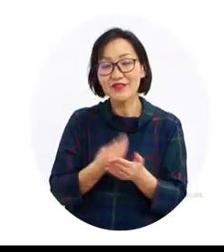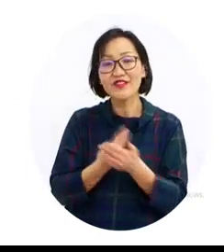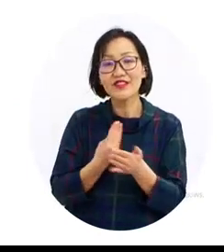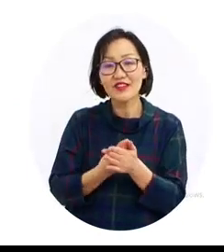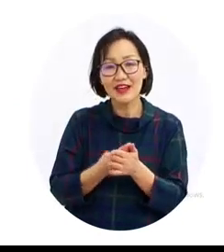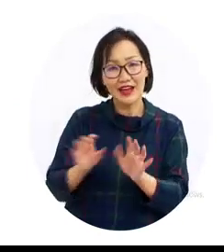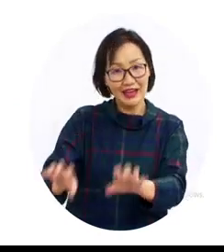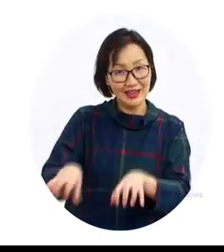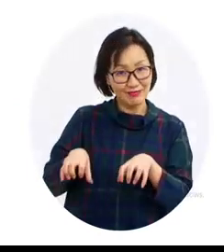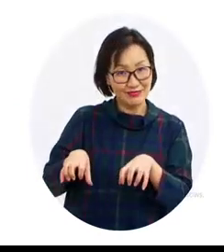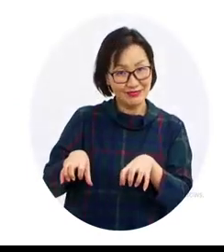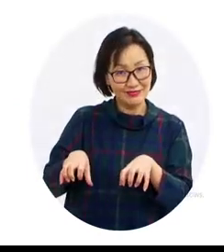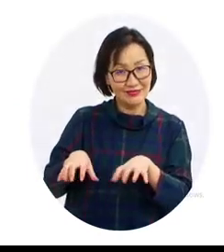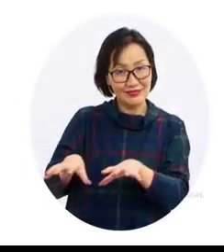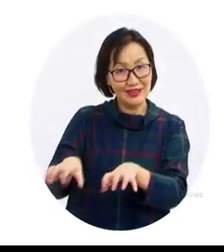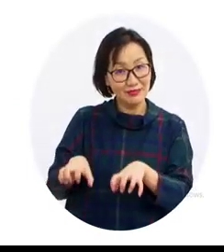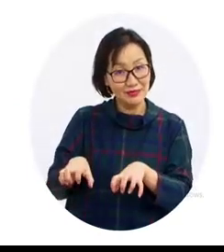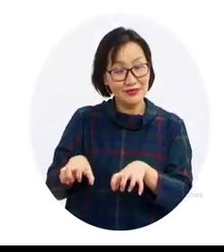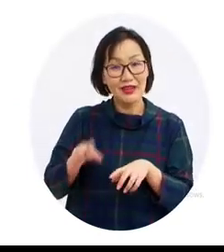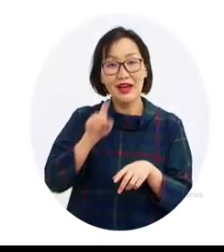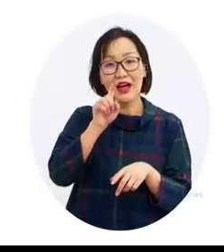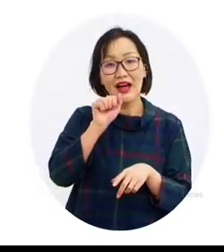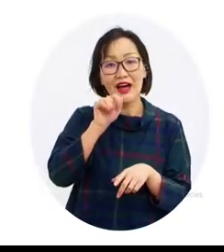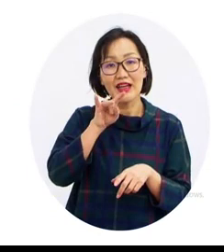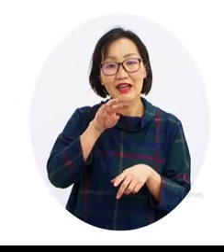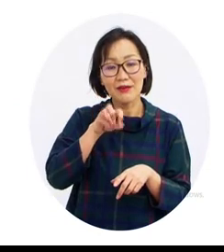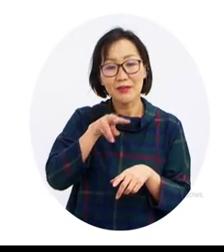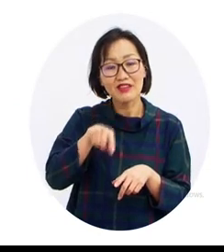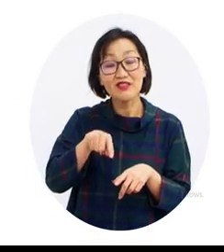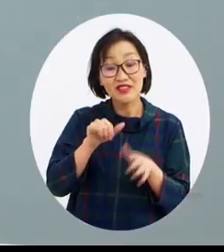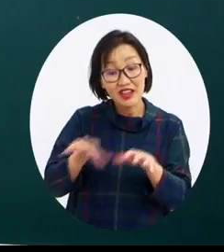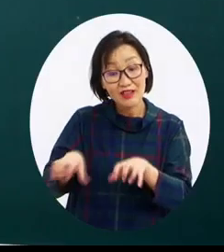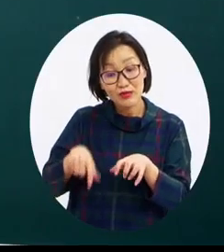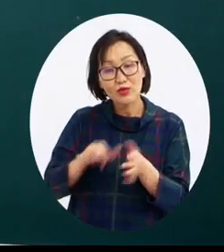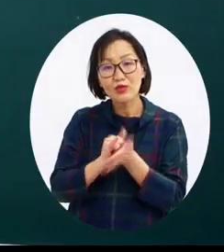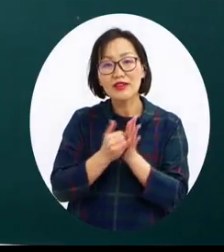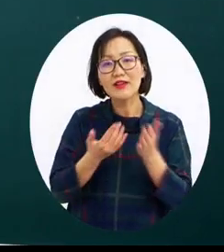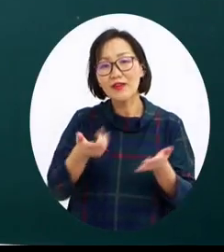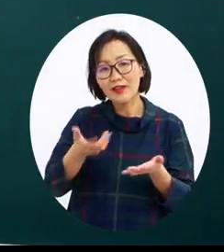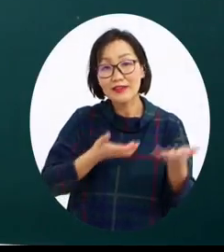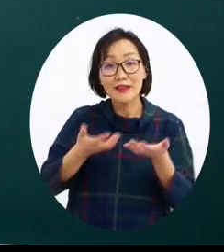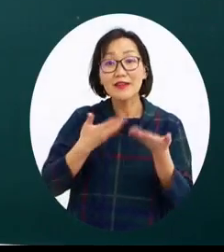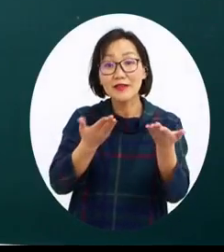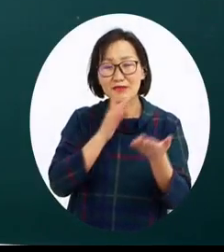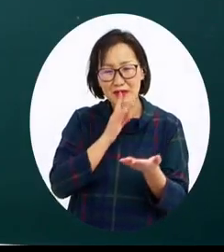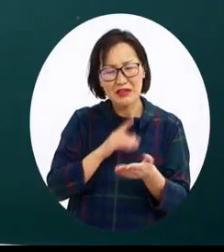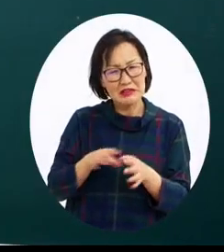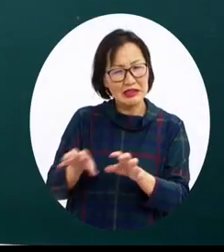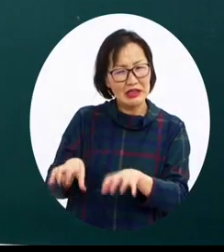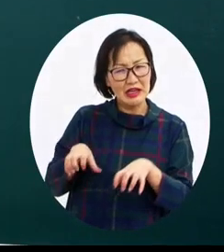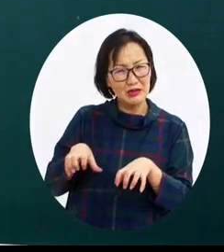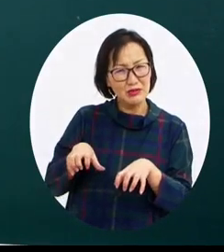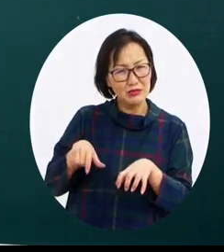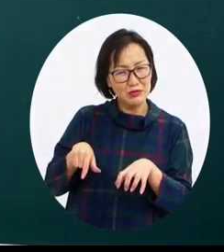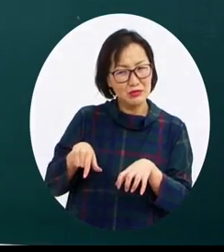За жишээлх юм бол харамлна. За харамлна гэсэн утгатай үгэн дээр ярилцъя цөмөрөө. Харамлна. Нэг л